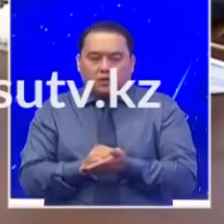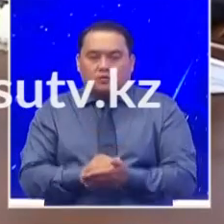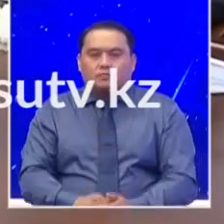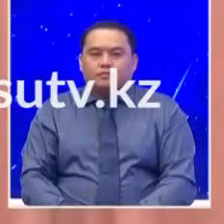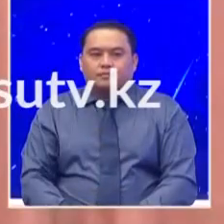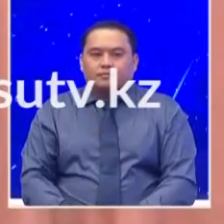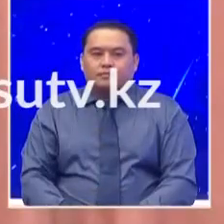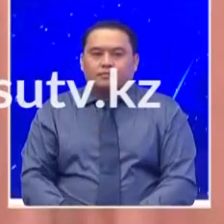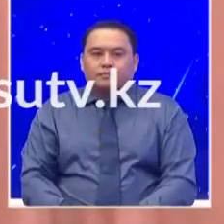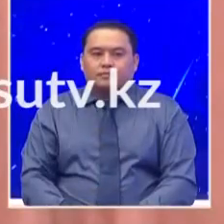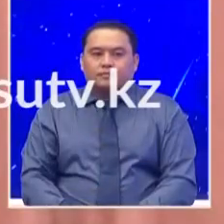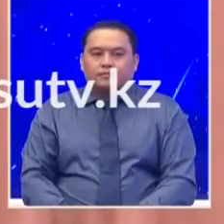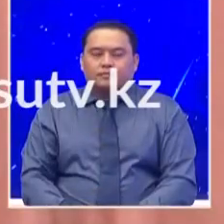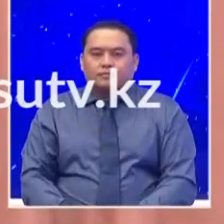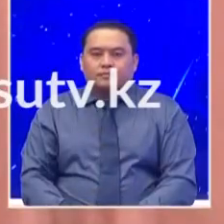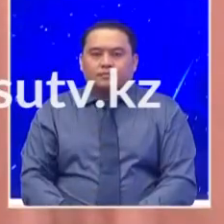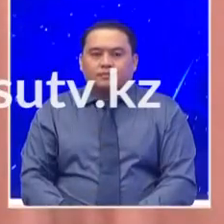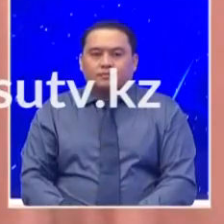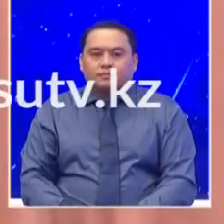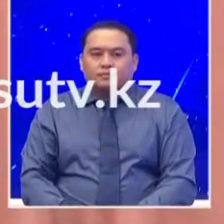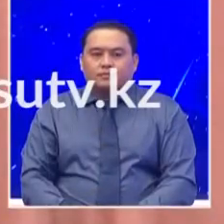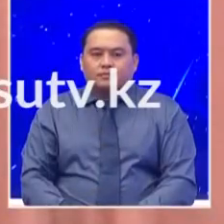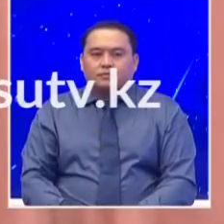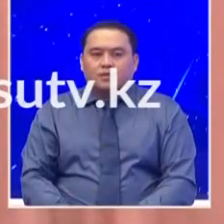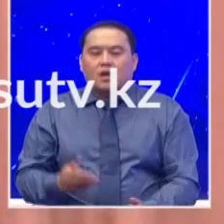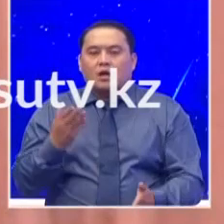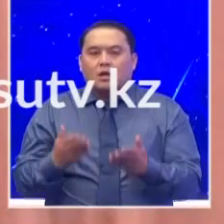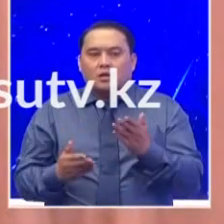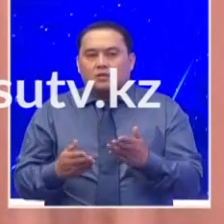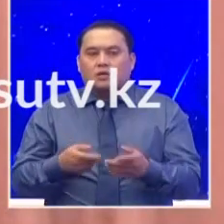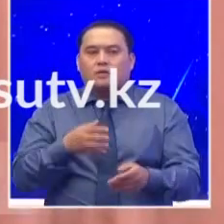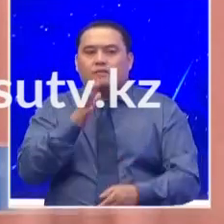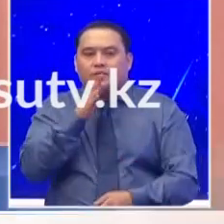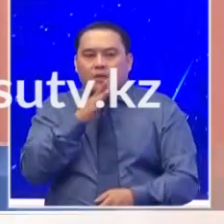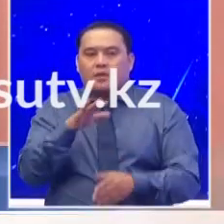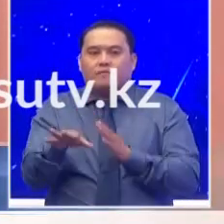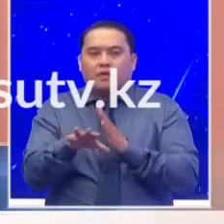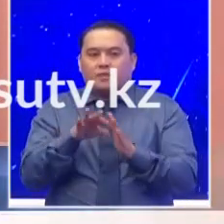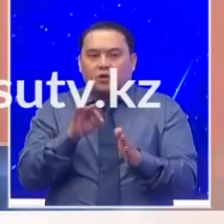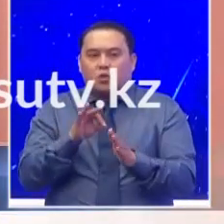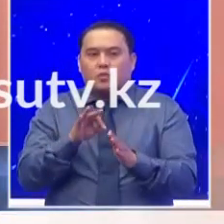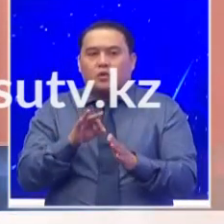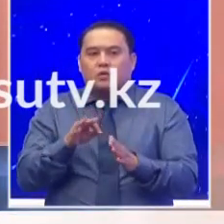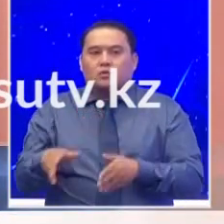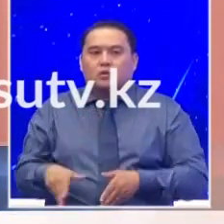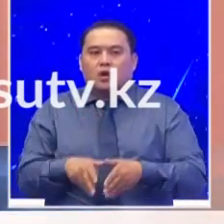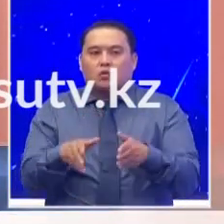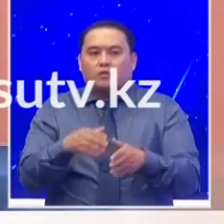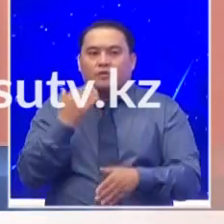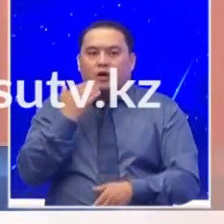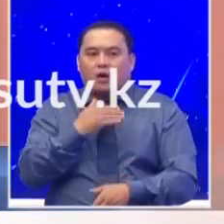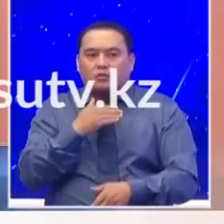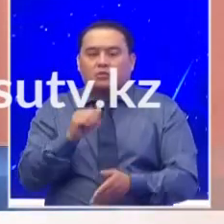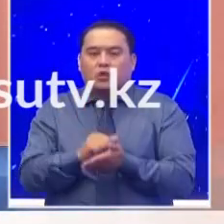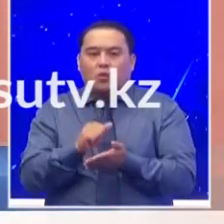документацию. Я сейчас сроки не буду в протоколе ставить, определимся по дорожной карте, но качественный